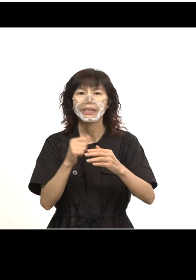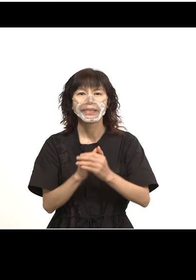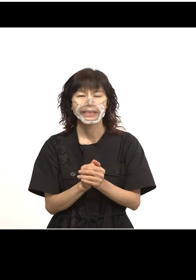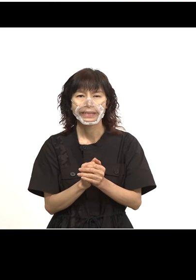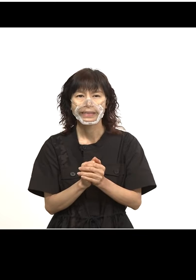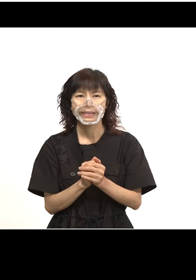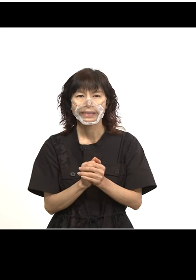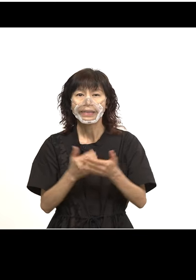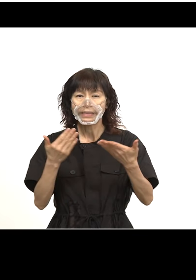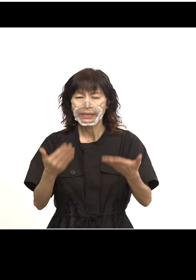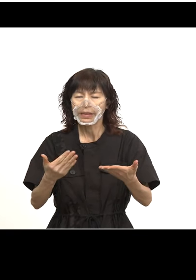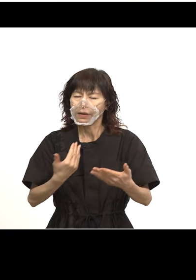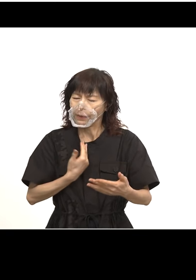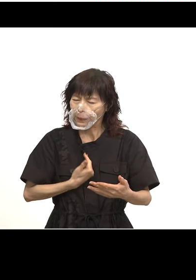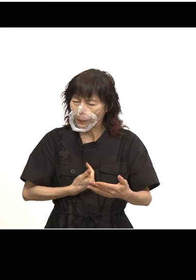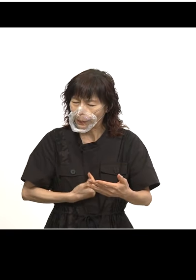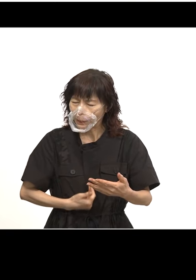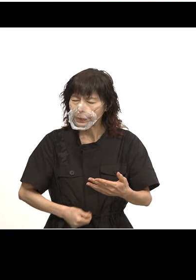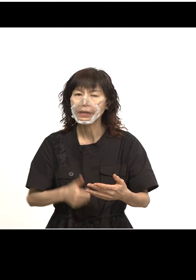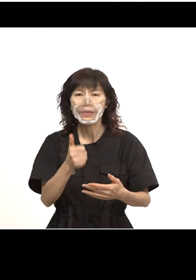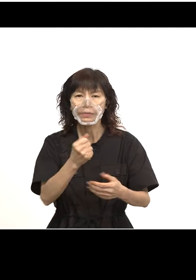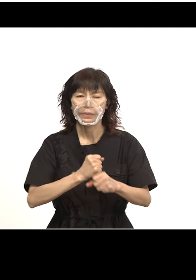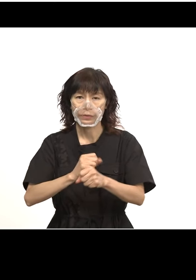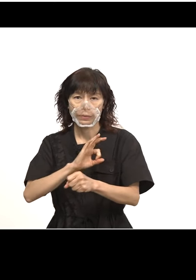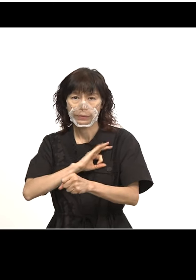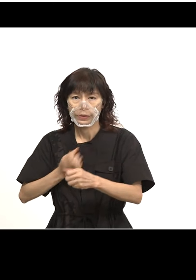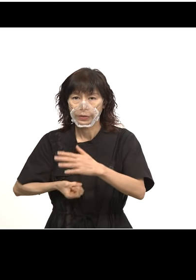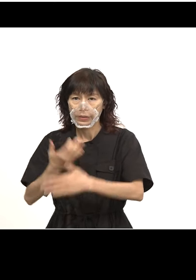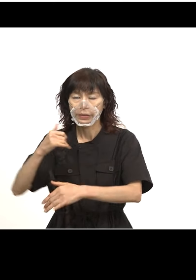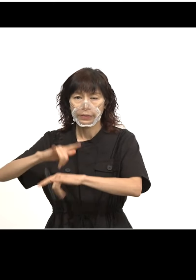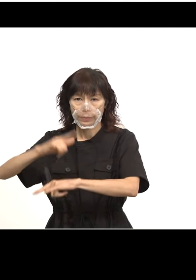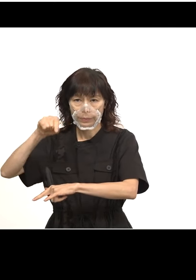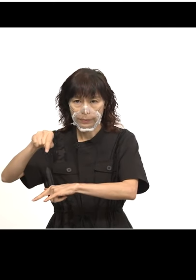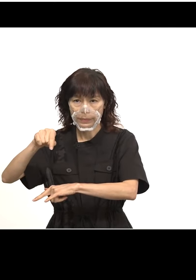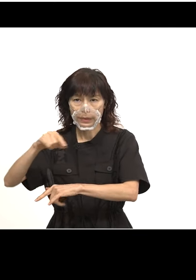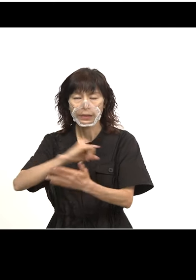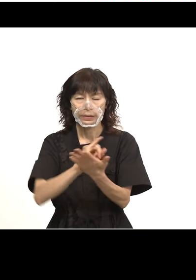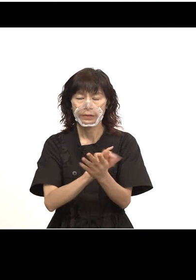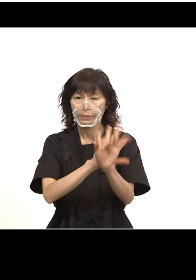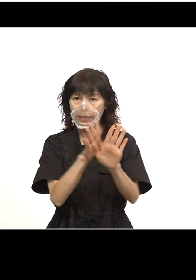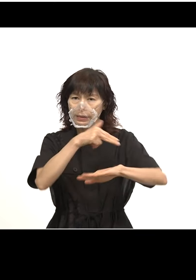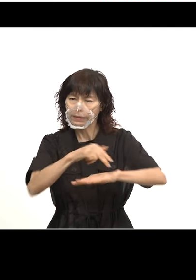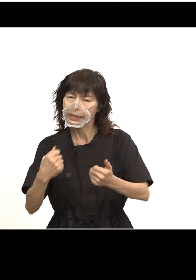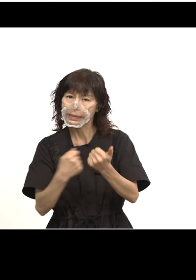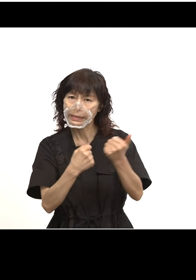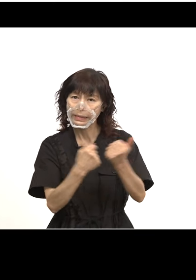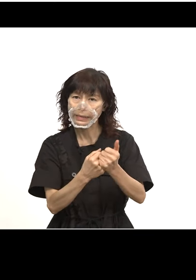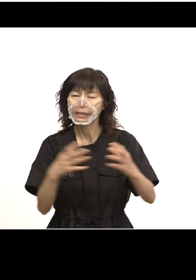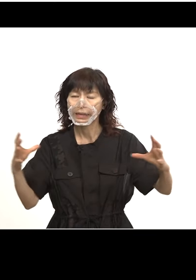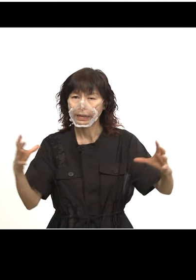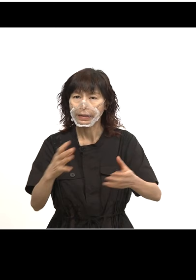我一定要衷心多謝香港賽馬會慈善信託基金對無限量的支持，和我們一